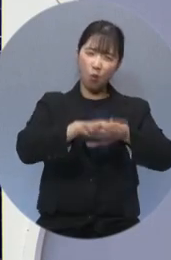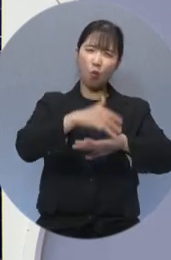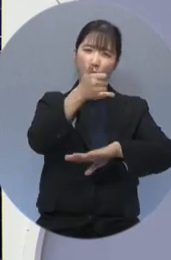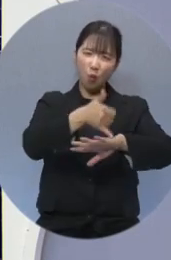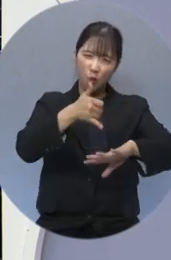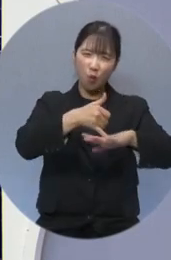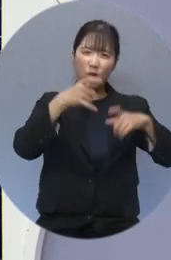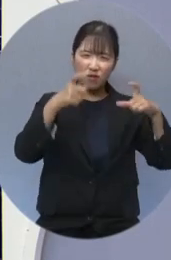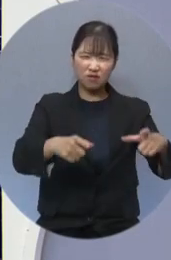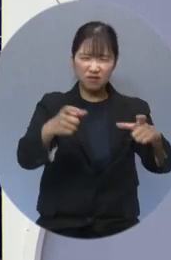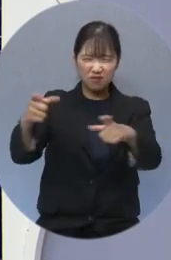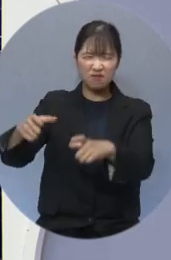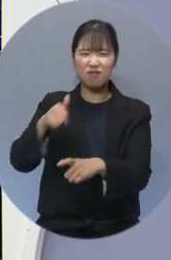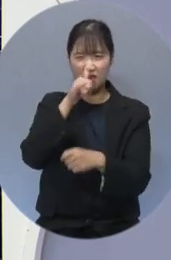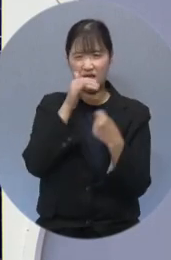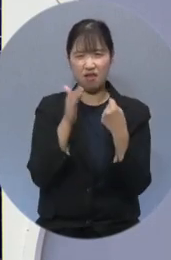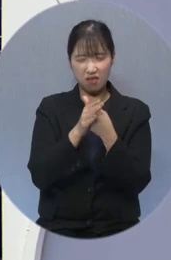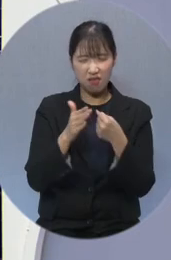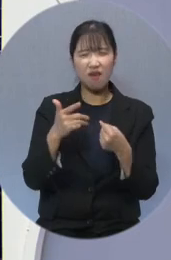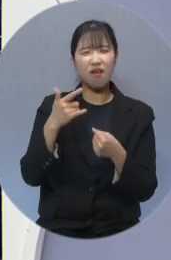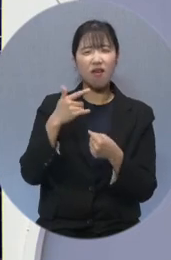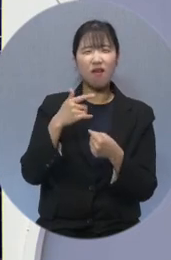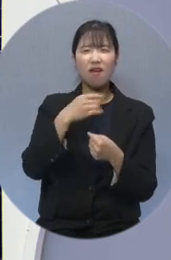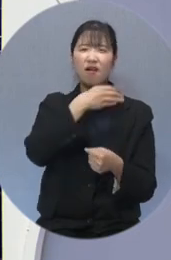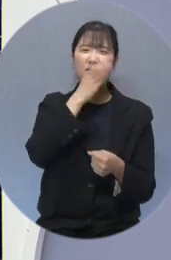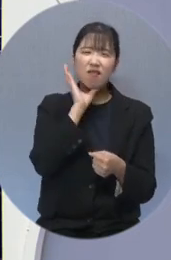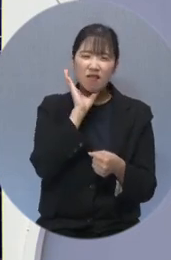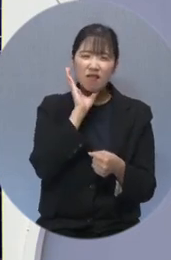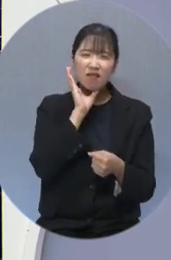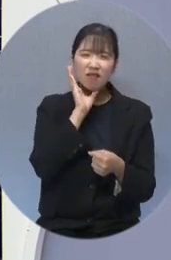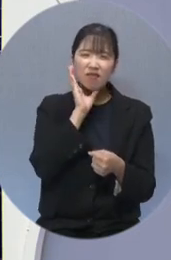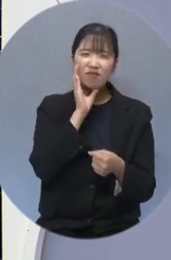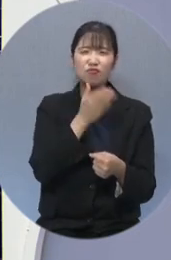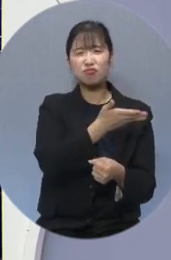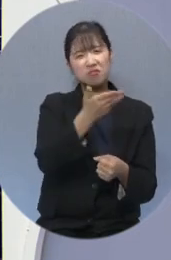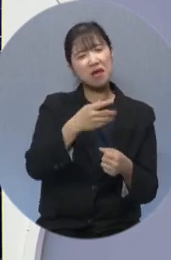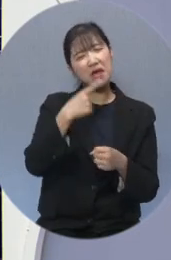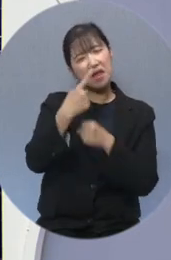때문에 어머님 아버님들이 사실 1년에